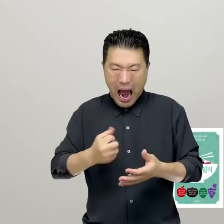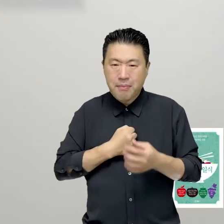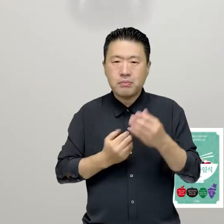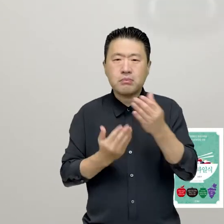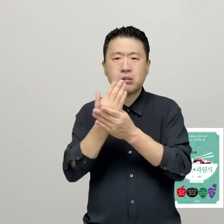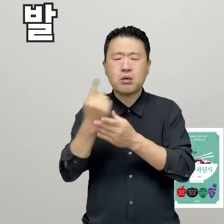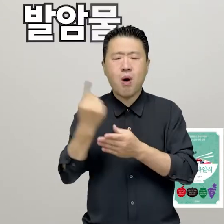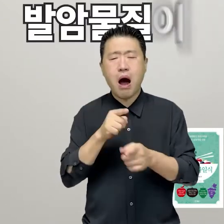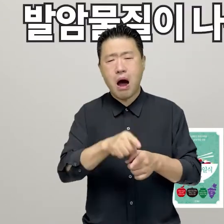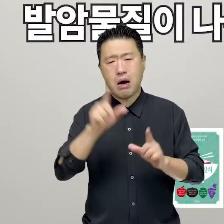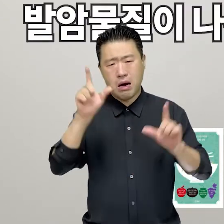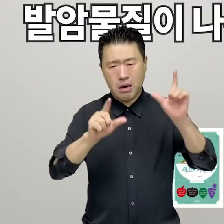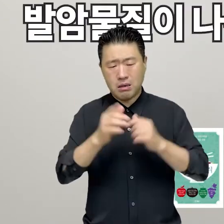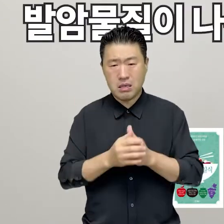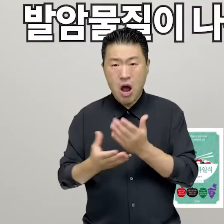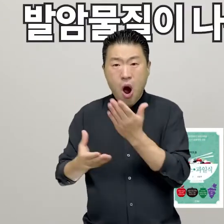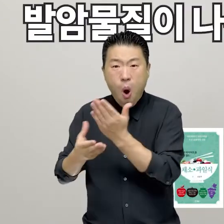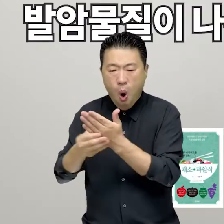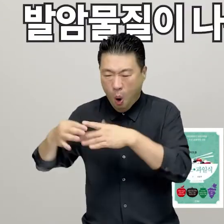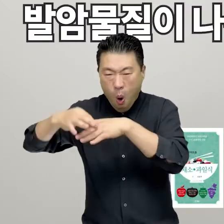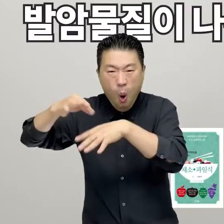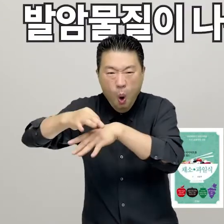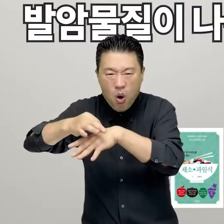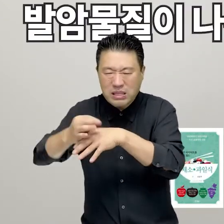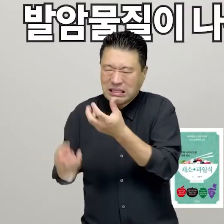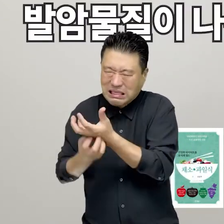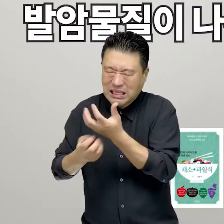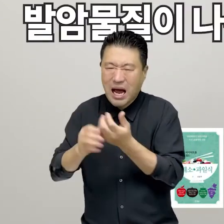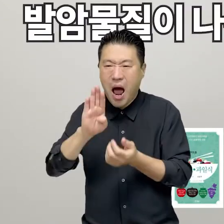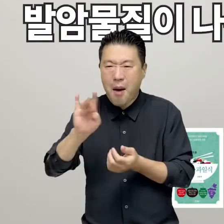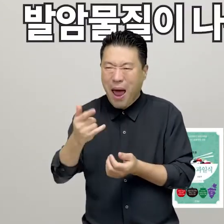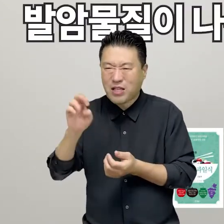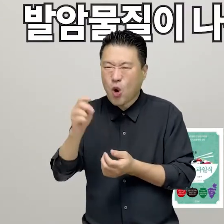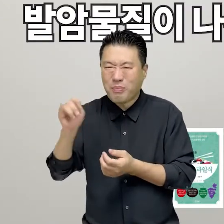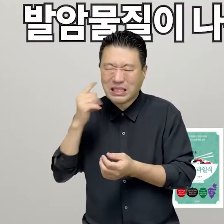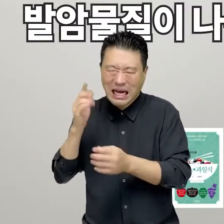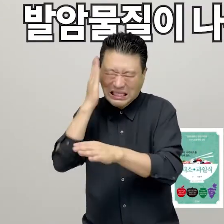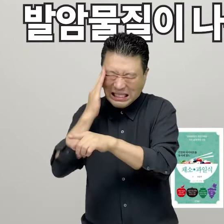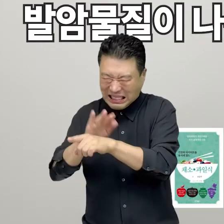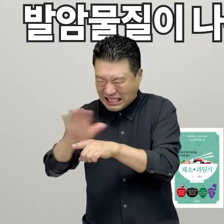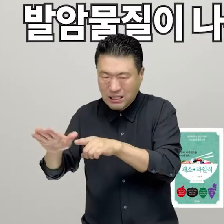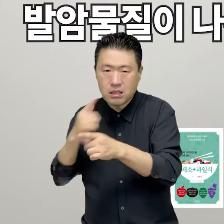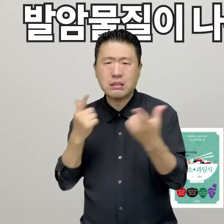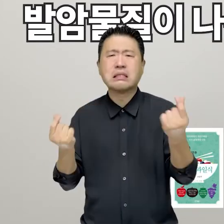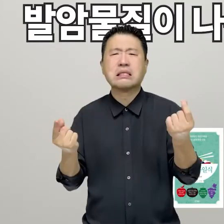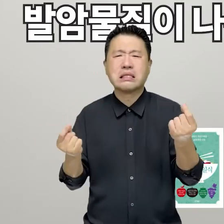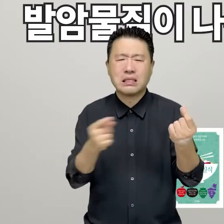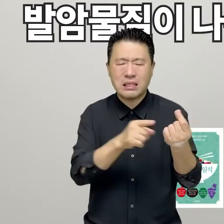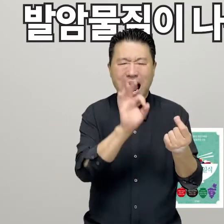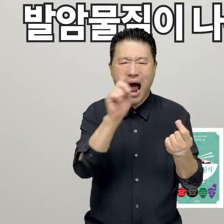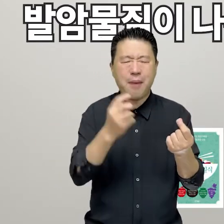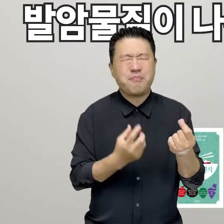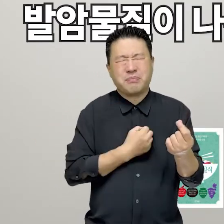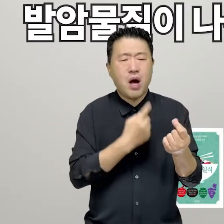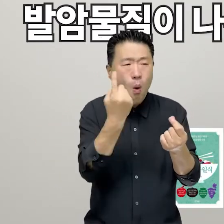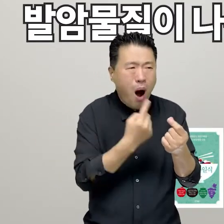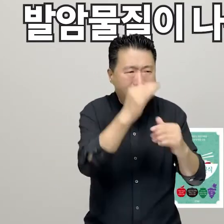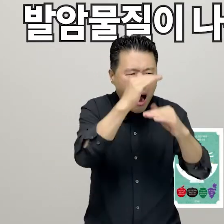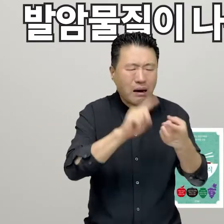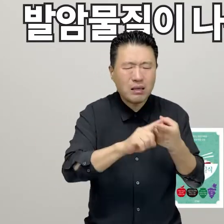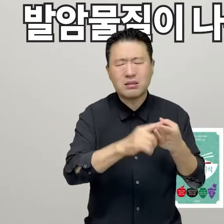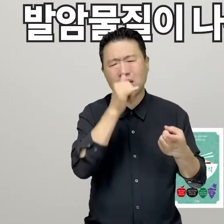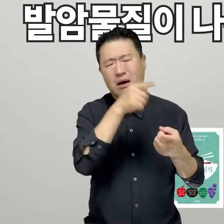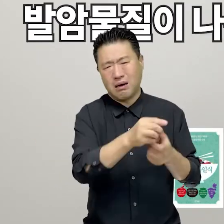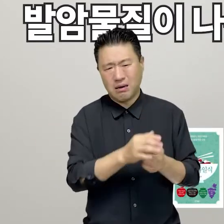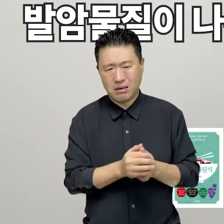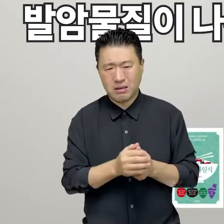나옵니다. 고기를 태워 먹었을 때 나오는 벤조피렌처럼 커피도 마찬가지로 발암물질이 나온다라고 이해를 하시면